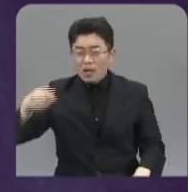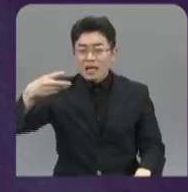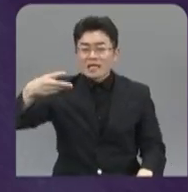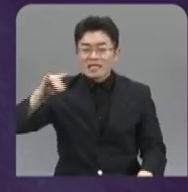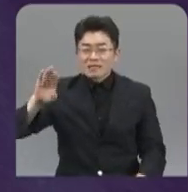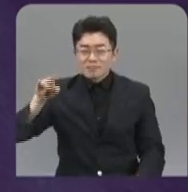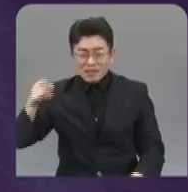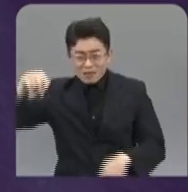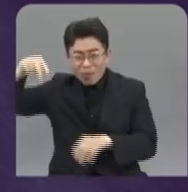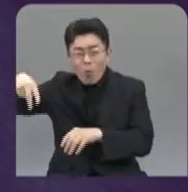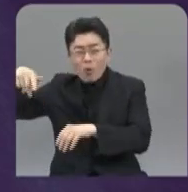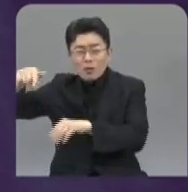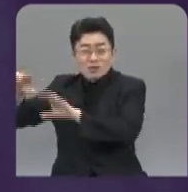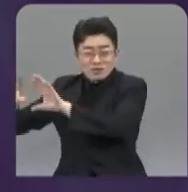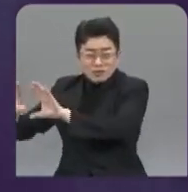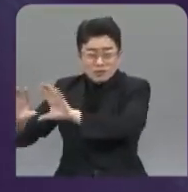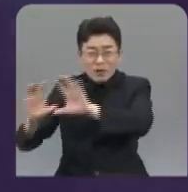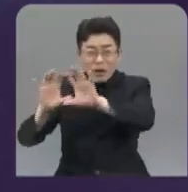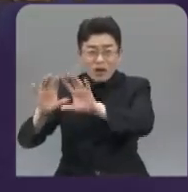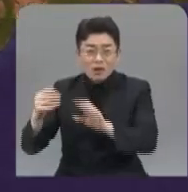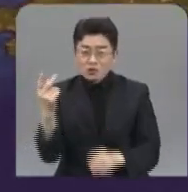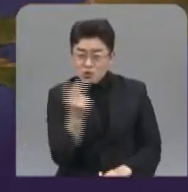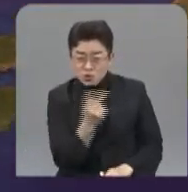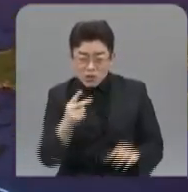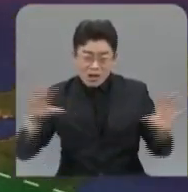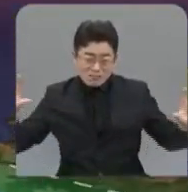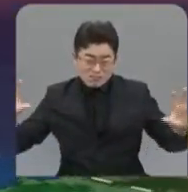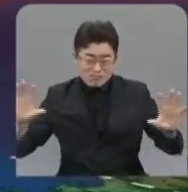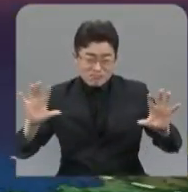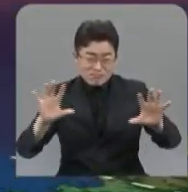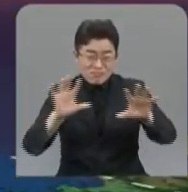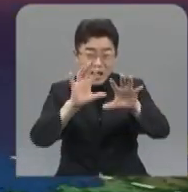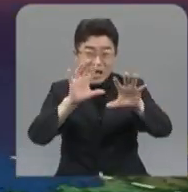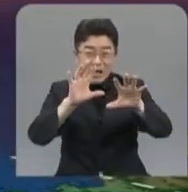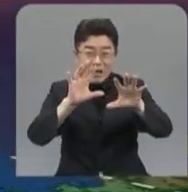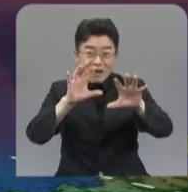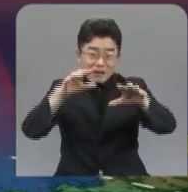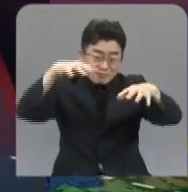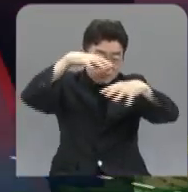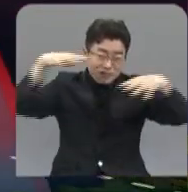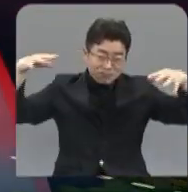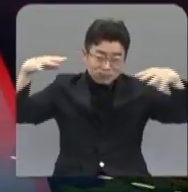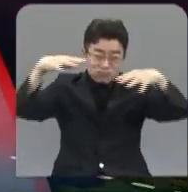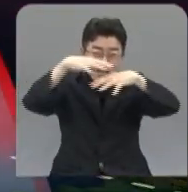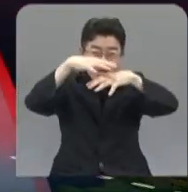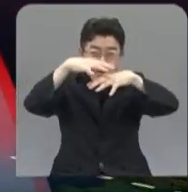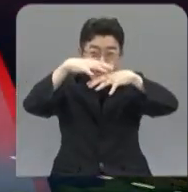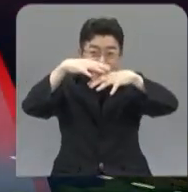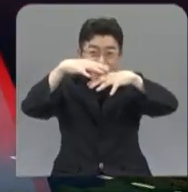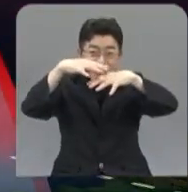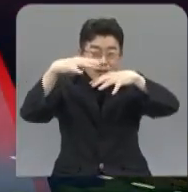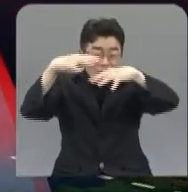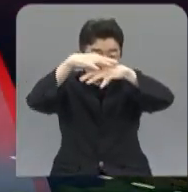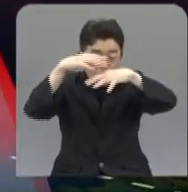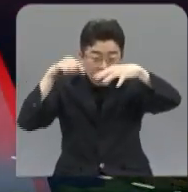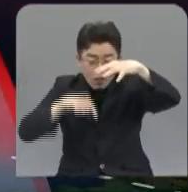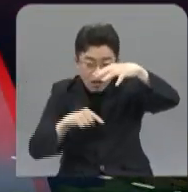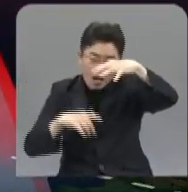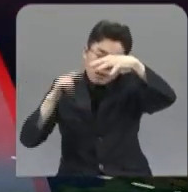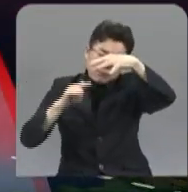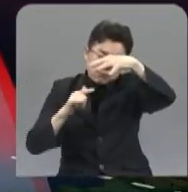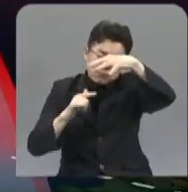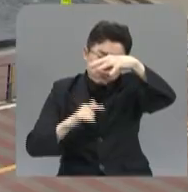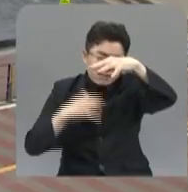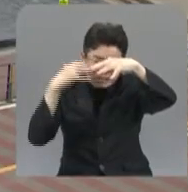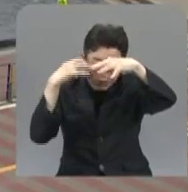élevée du Tibet qui emprisonnent de l'air chaud forme un énorme dôme de chaleur selon usine du chef de service à météo